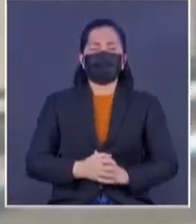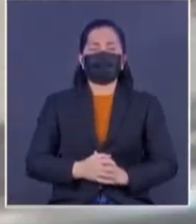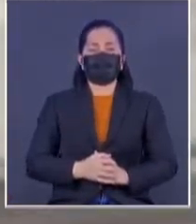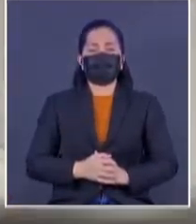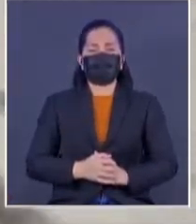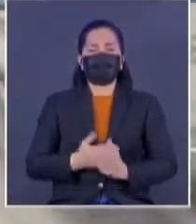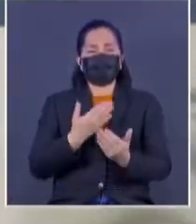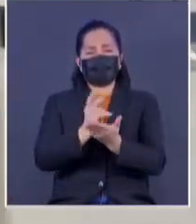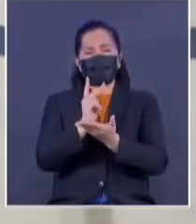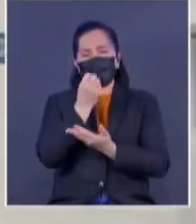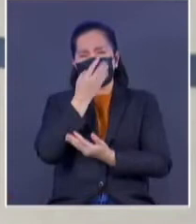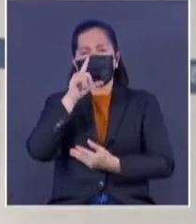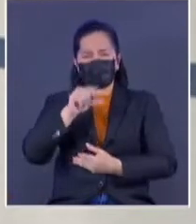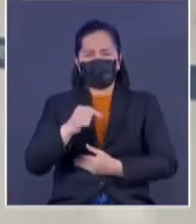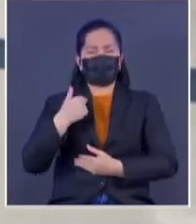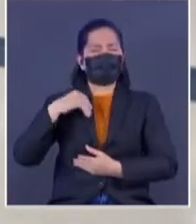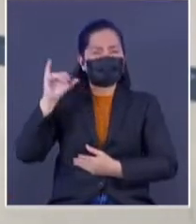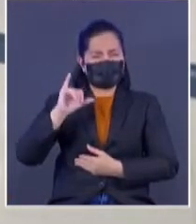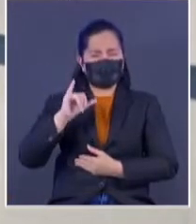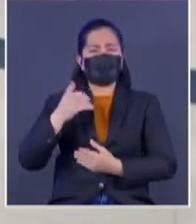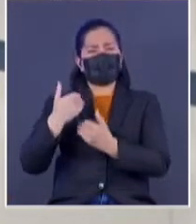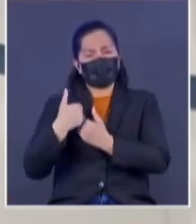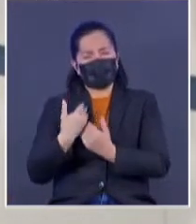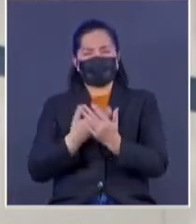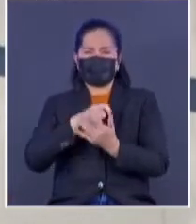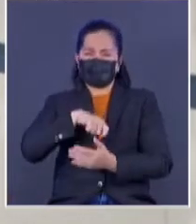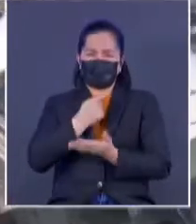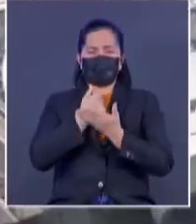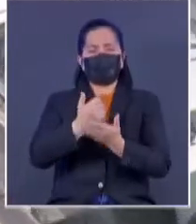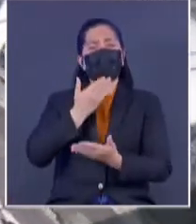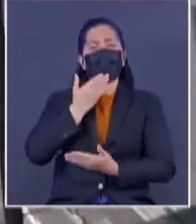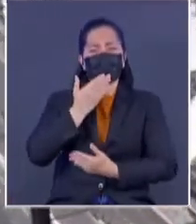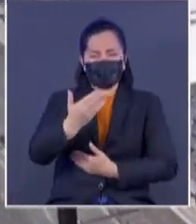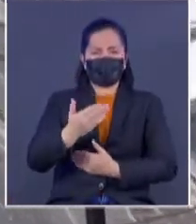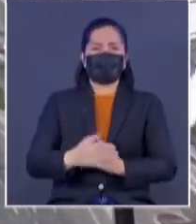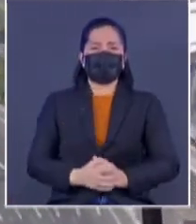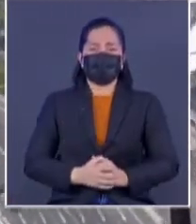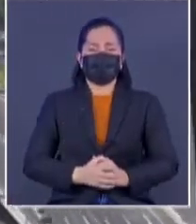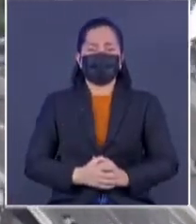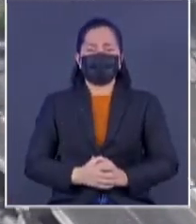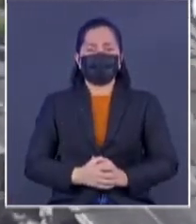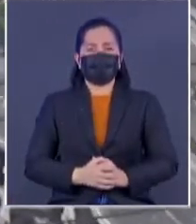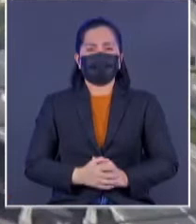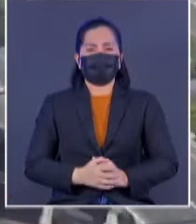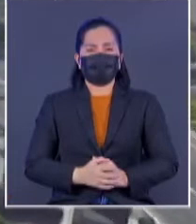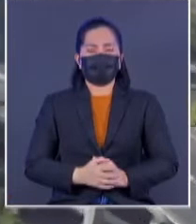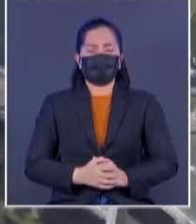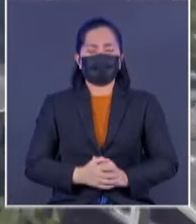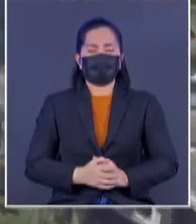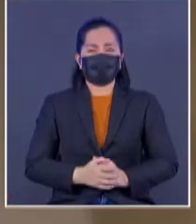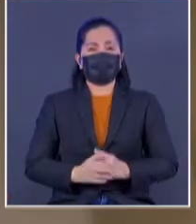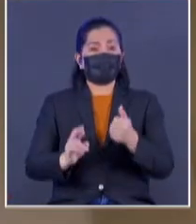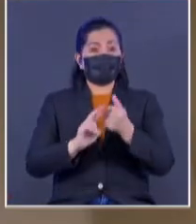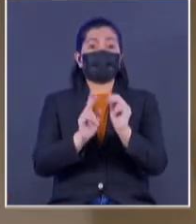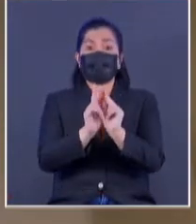ซอฟท์โลนยังไม่มีแต่ว่าการลดภาระค่าใช้จ่ายมีมานานแล้วแล้วก็มีมาอย่างต่อเนื่องส่วนทางด้านนายธินกรชูวงศ์ครับรอง